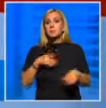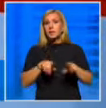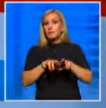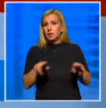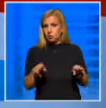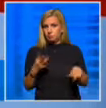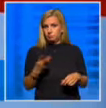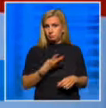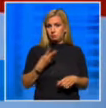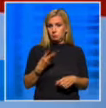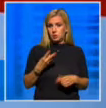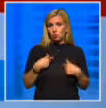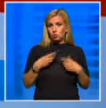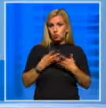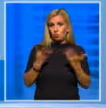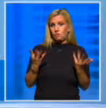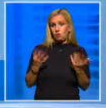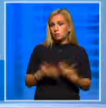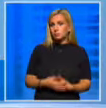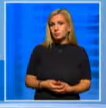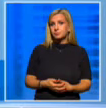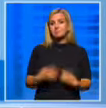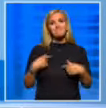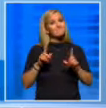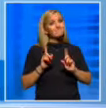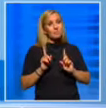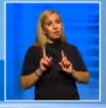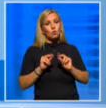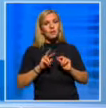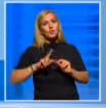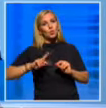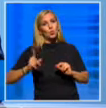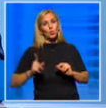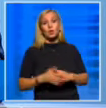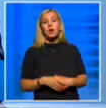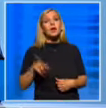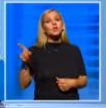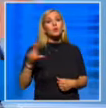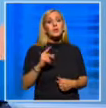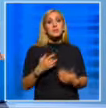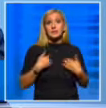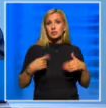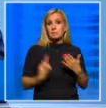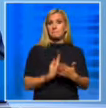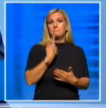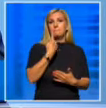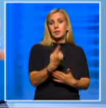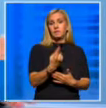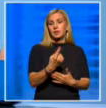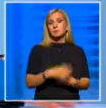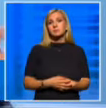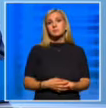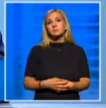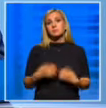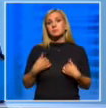Тоест, витрилото е отворено. Не, той го дефинира по друг начин. Той каза така, ние ще сме първи, което аз не съм сигурен,